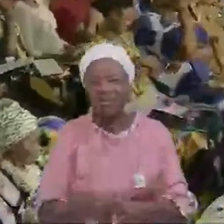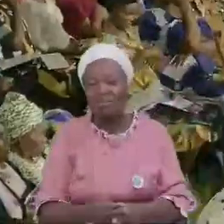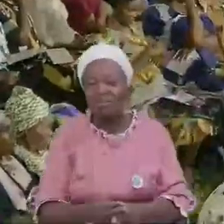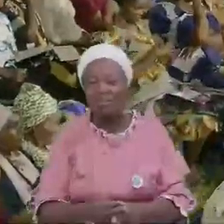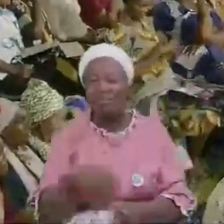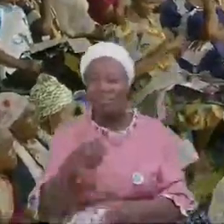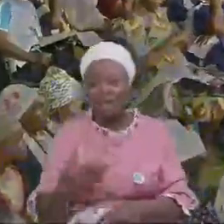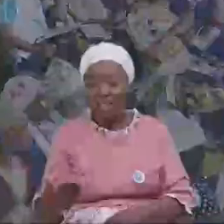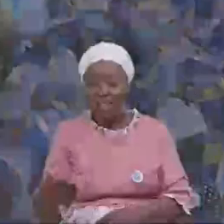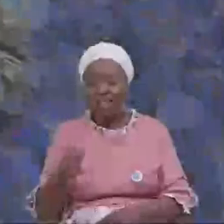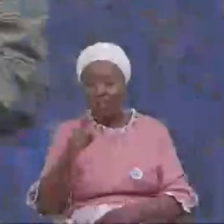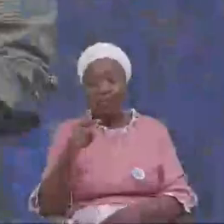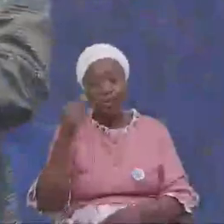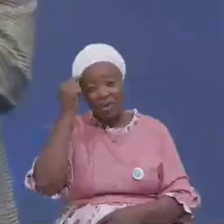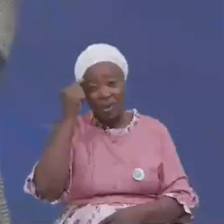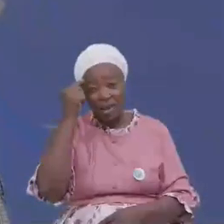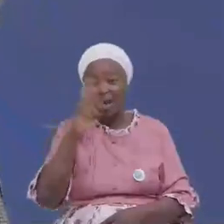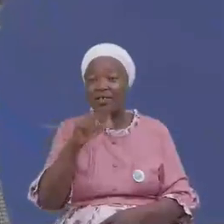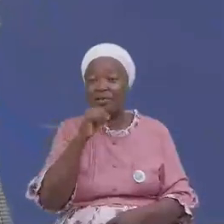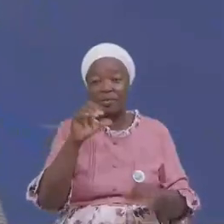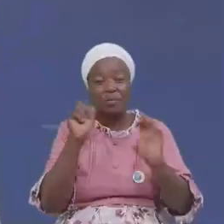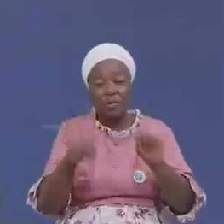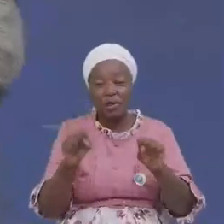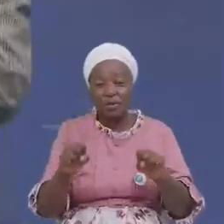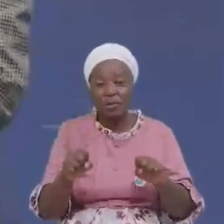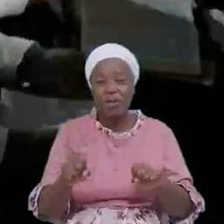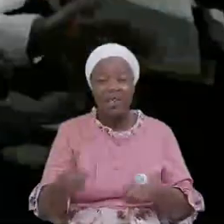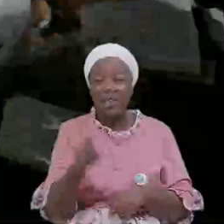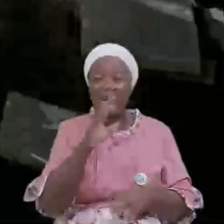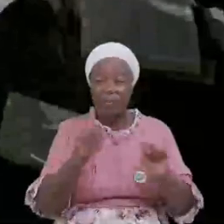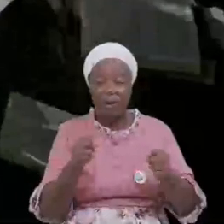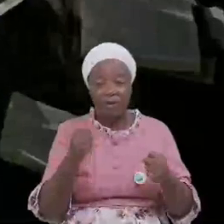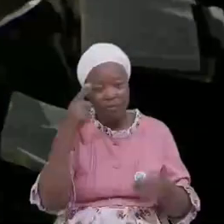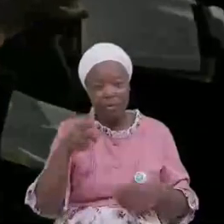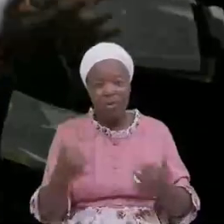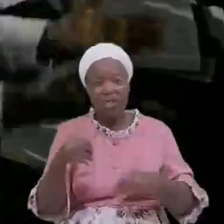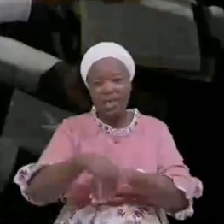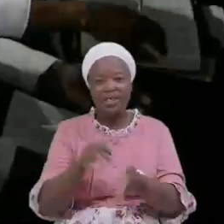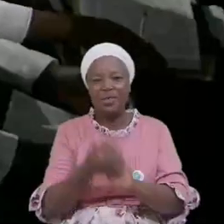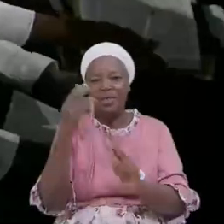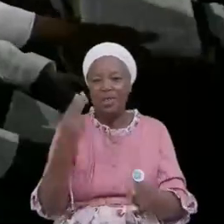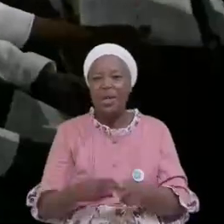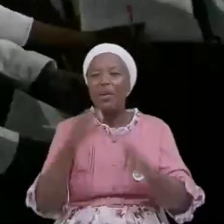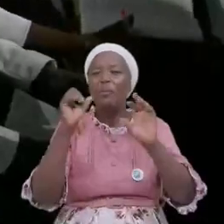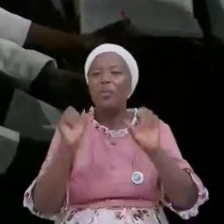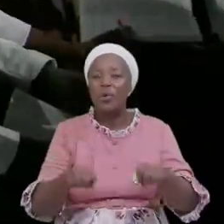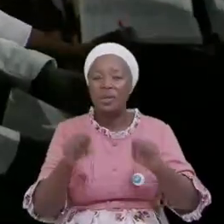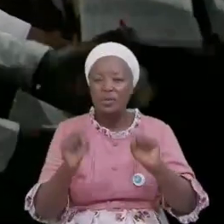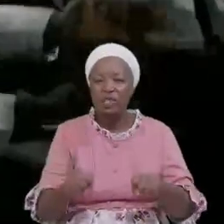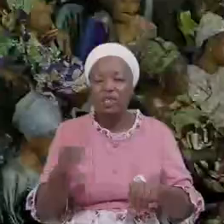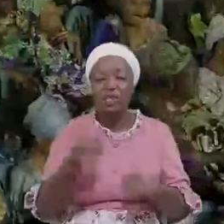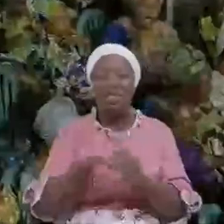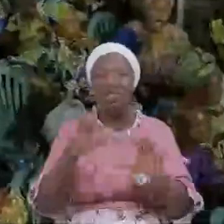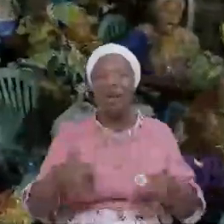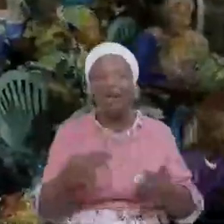Les choses que tu penses, oh, qui sont impossibles, elles sont possibles pour toi ce soir. Les possibilités dans ta vie.